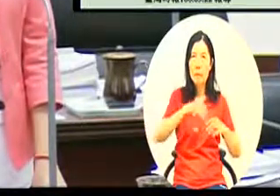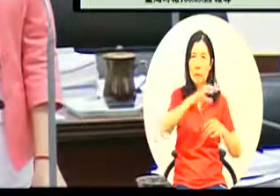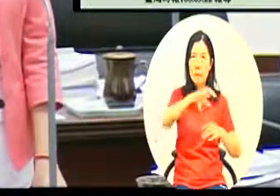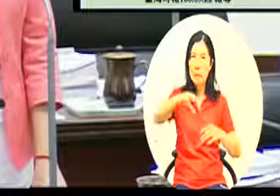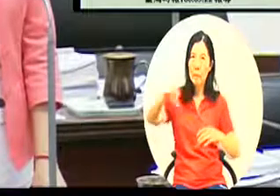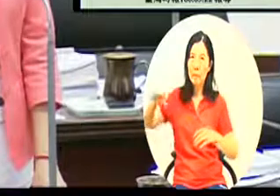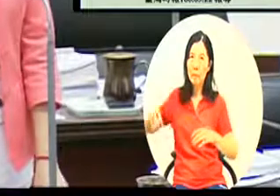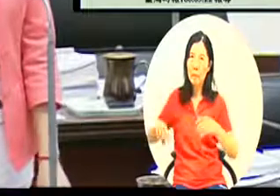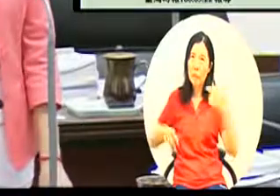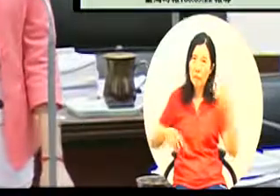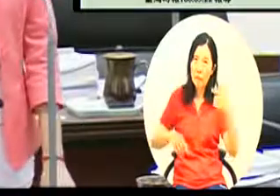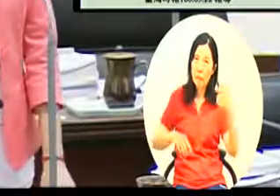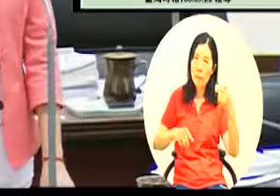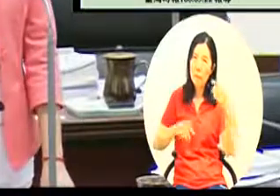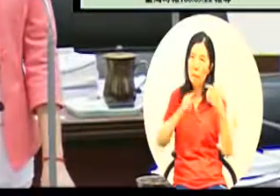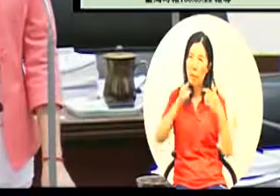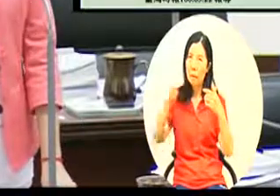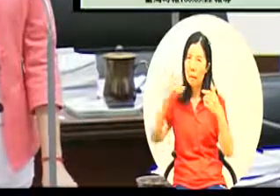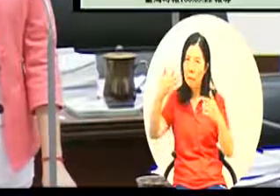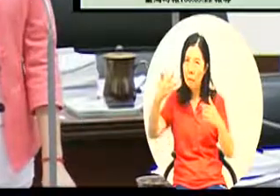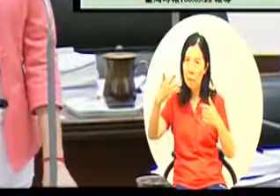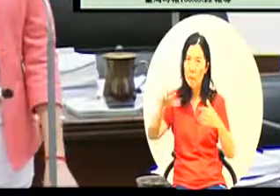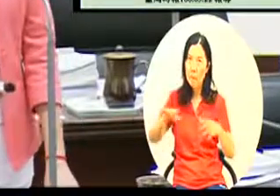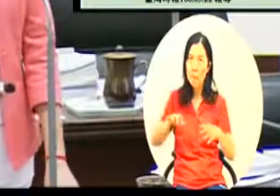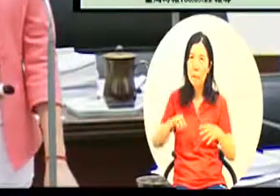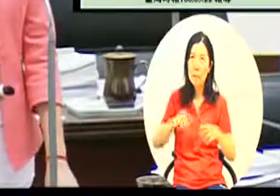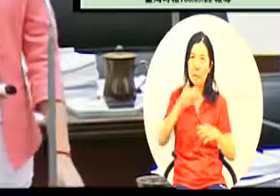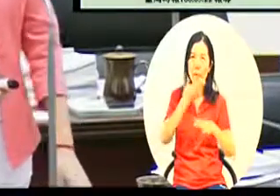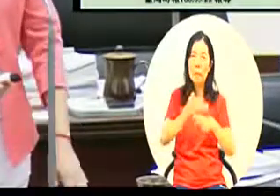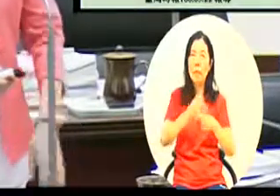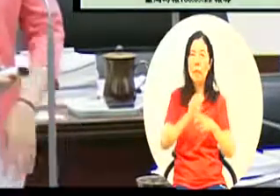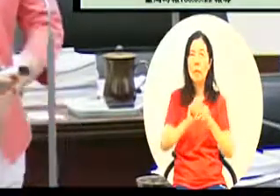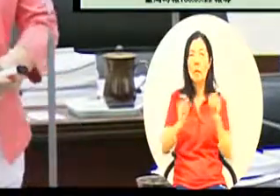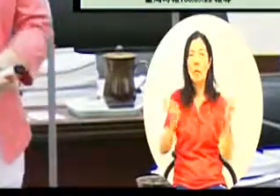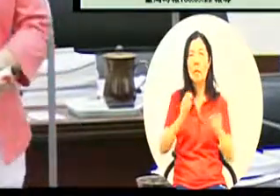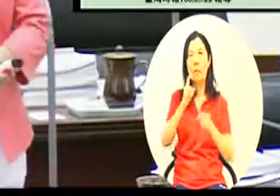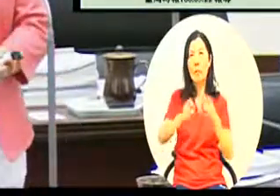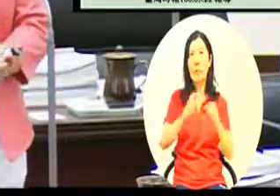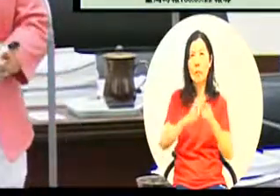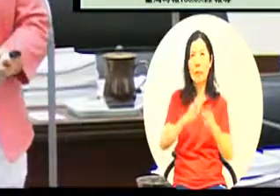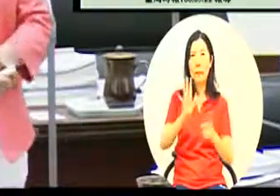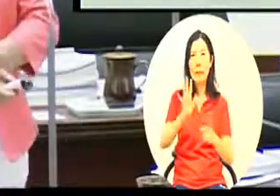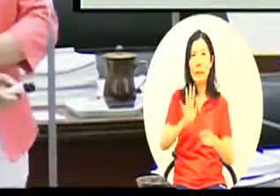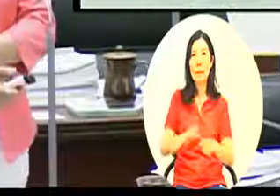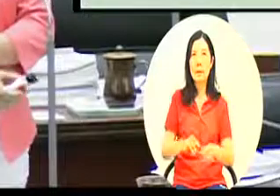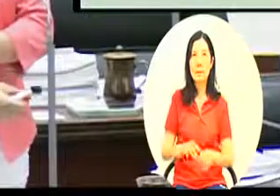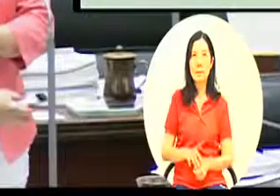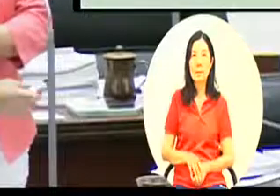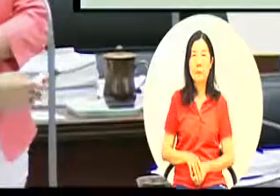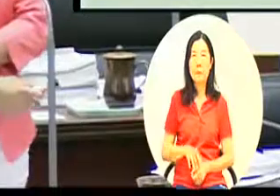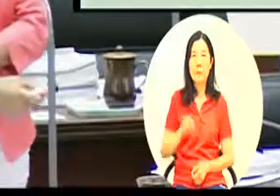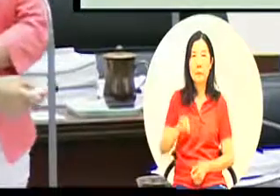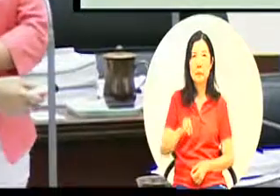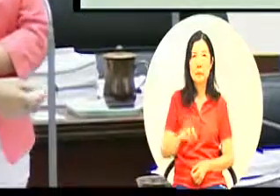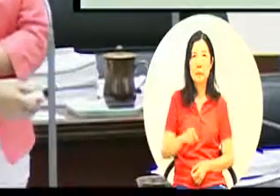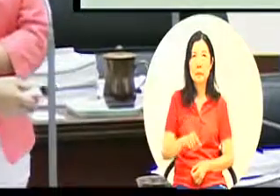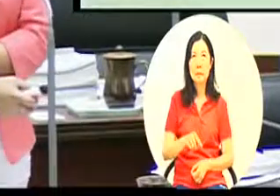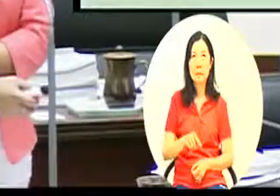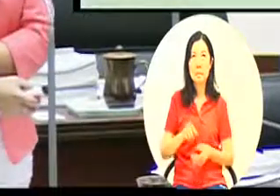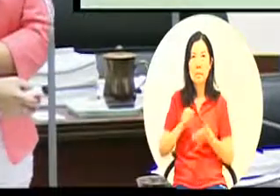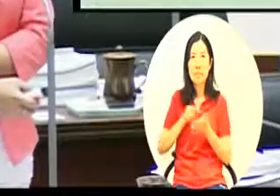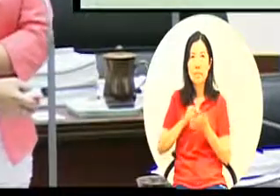6至8座的一个卢渣山，这个也已经放了10年了。我想先提到这个陈情案